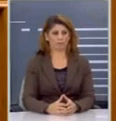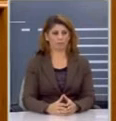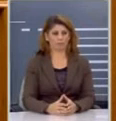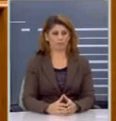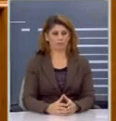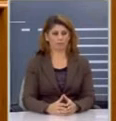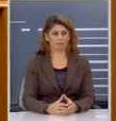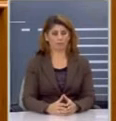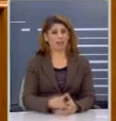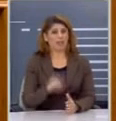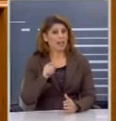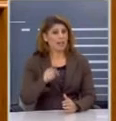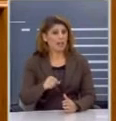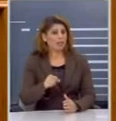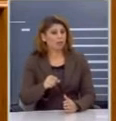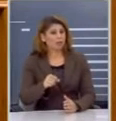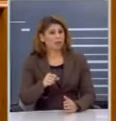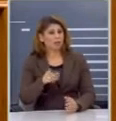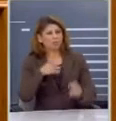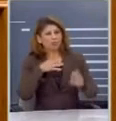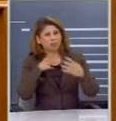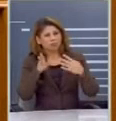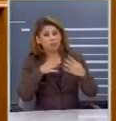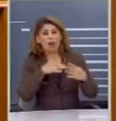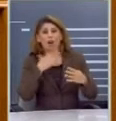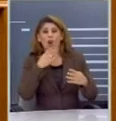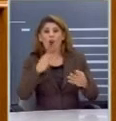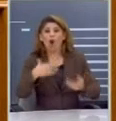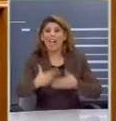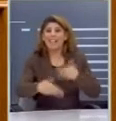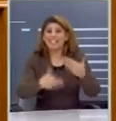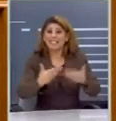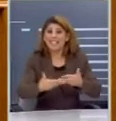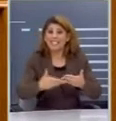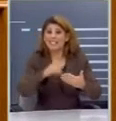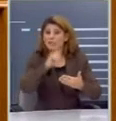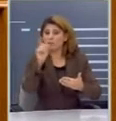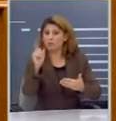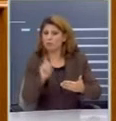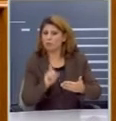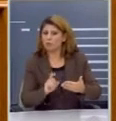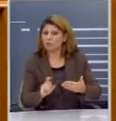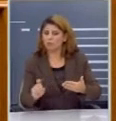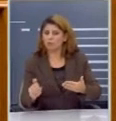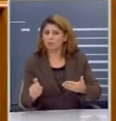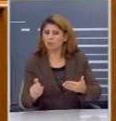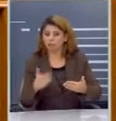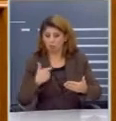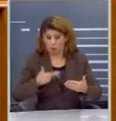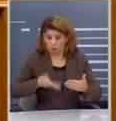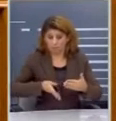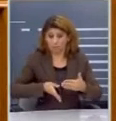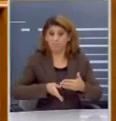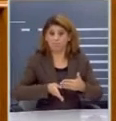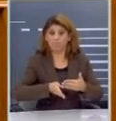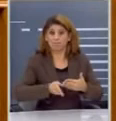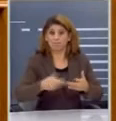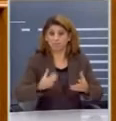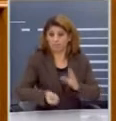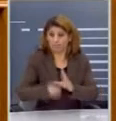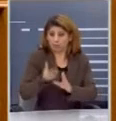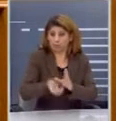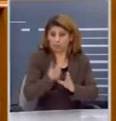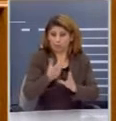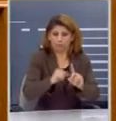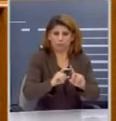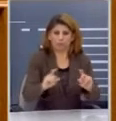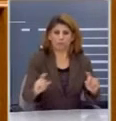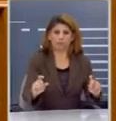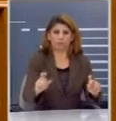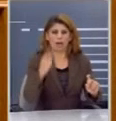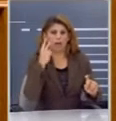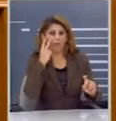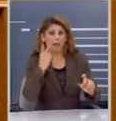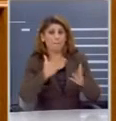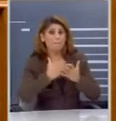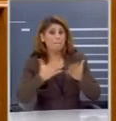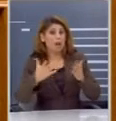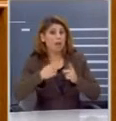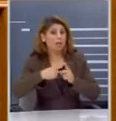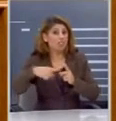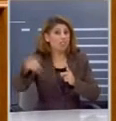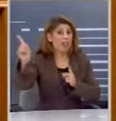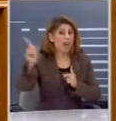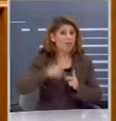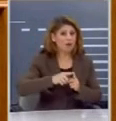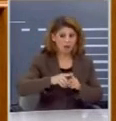για αυταπάτες, διότι οι εξελίξεις που ζούμε δείχνουν ότι παρά τις μεγάλες διαφορές που υπάρχουν